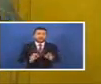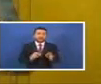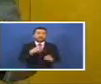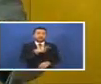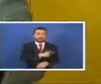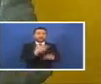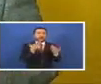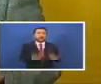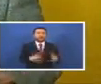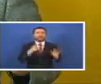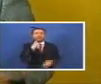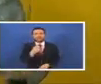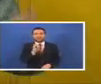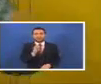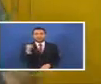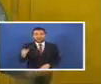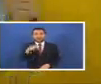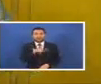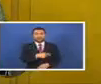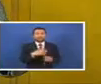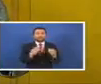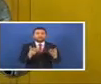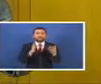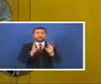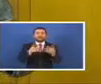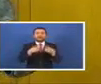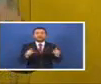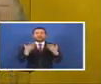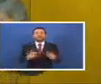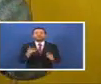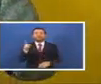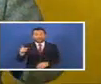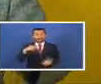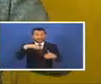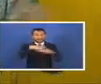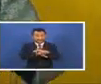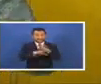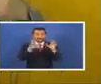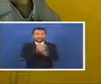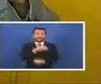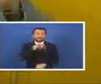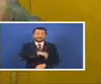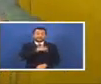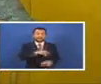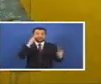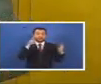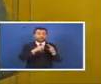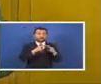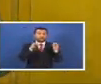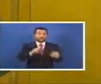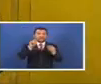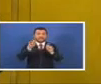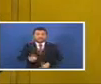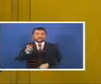bu kabul edilemez bir şey, ama şu daha da kabul edilemez. El altından sanki görüşülüyormuş gibi